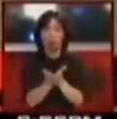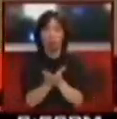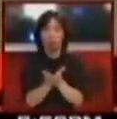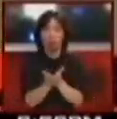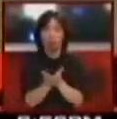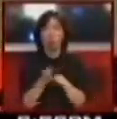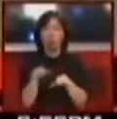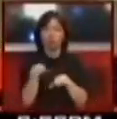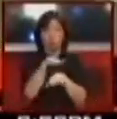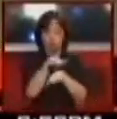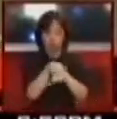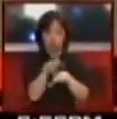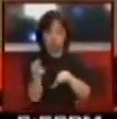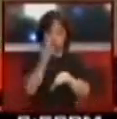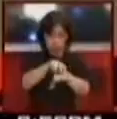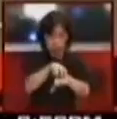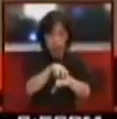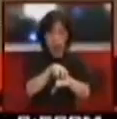para maabot ang iba pang residente.